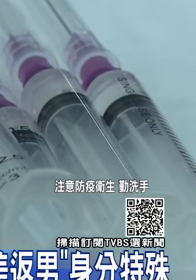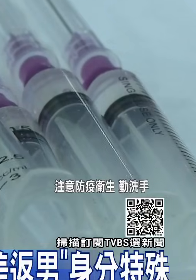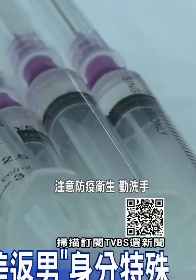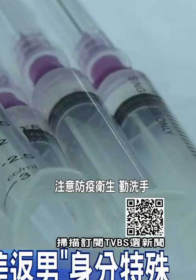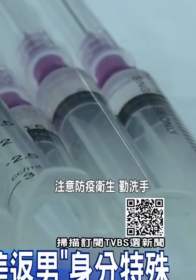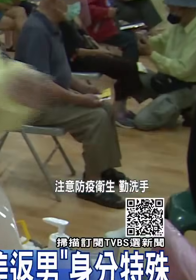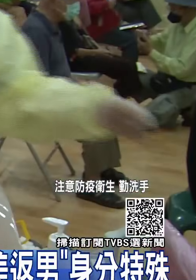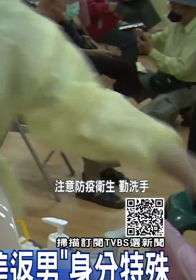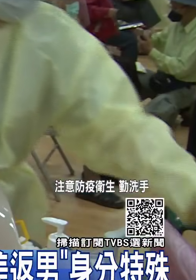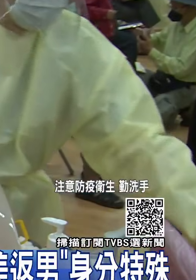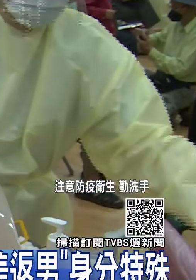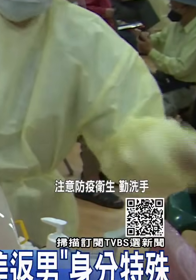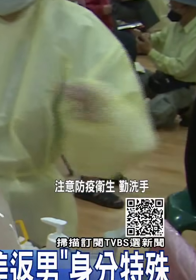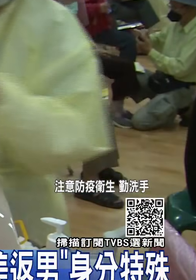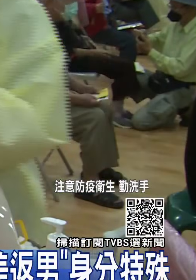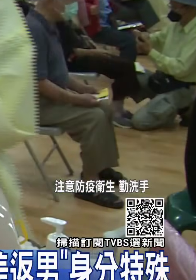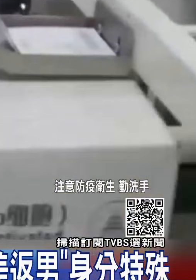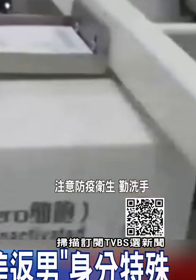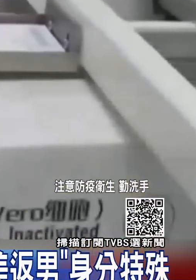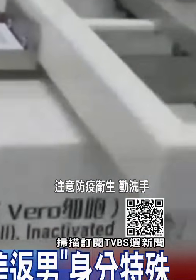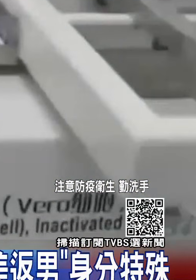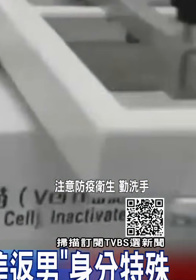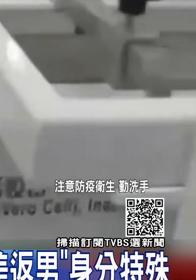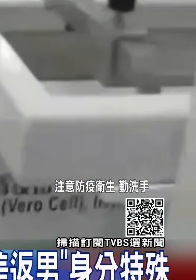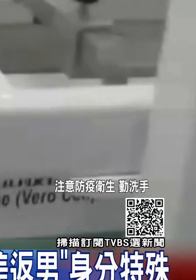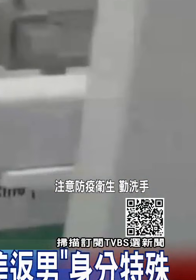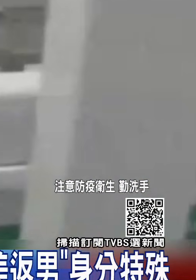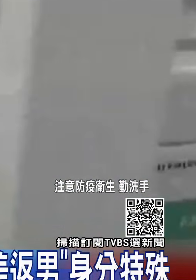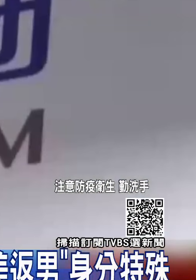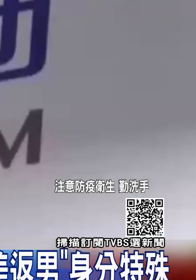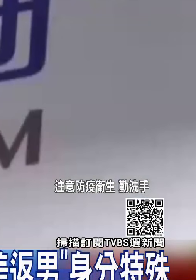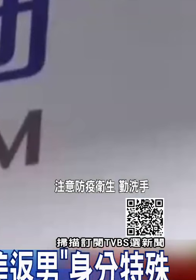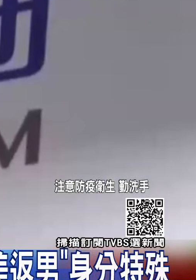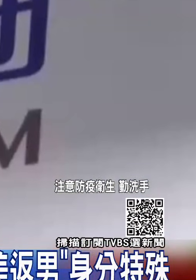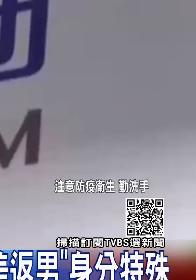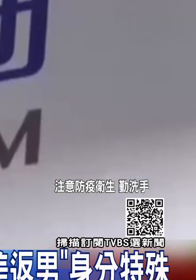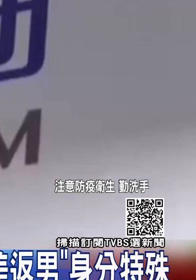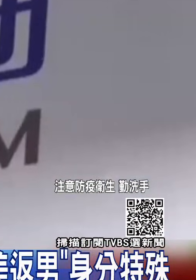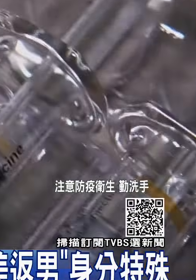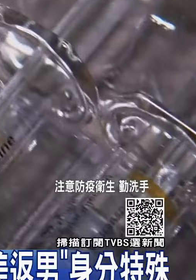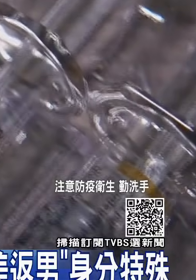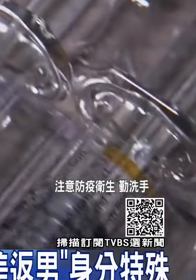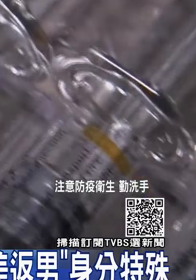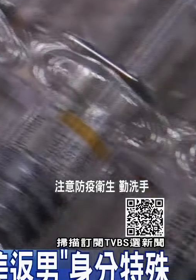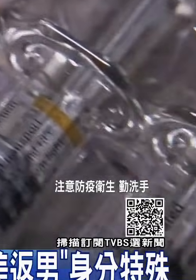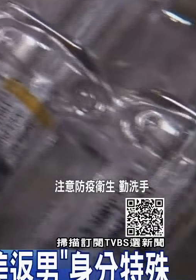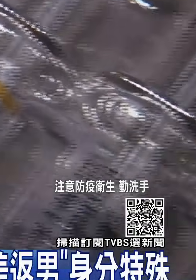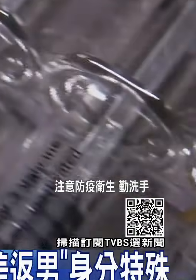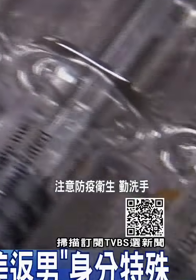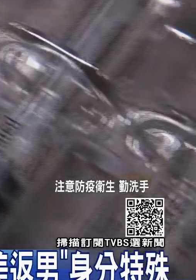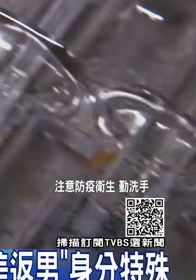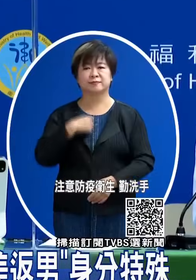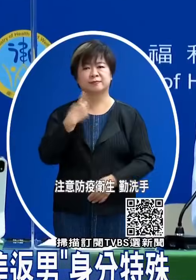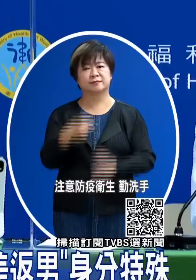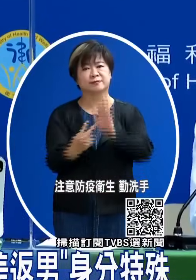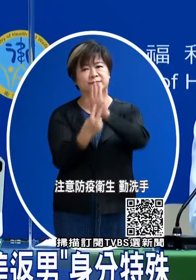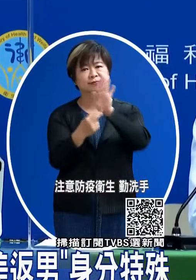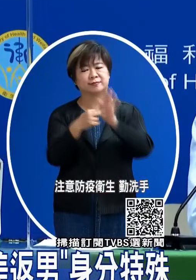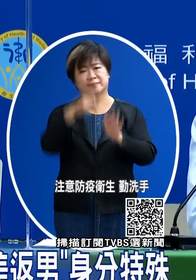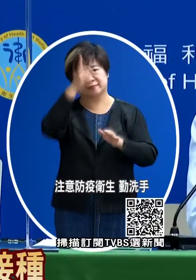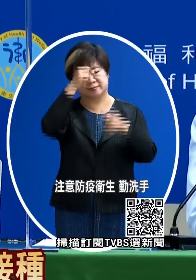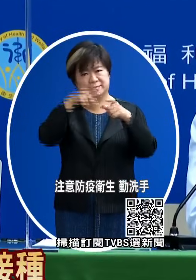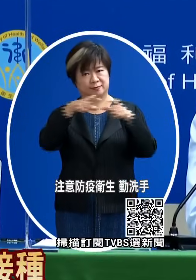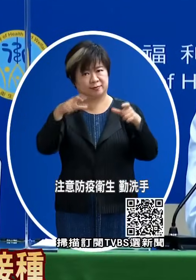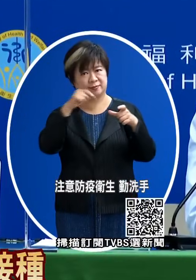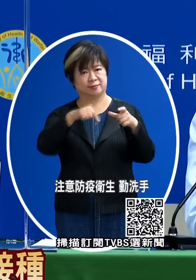苗早日盼到降级。那么在大陆打过科兴，国药返台可以换发小黄卡吗？指挥中心的答案是不行。 这个小黄